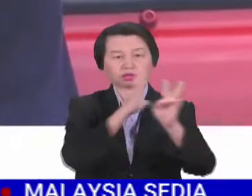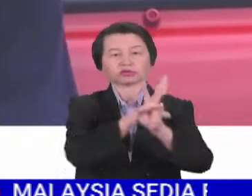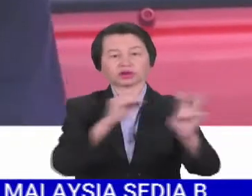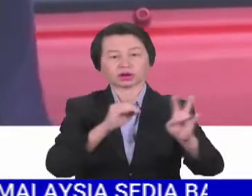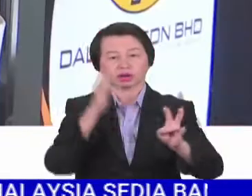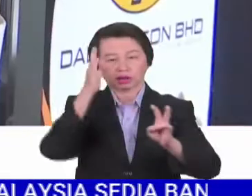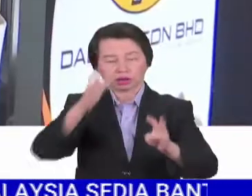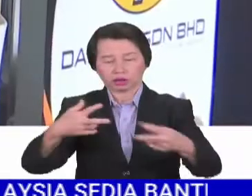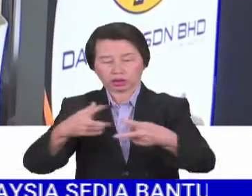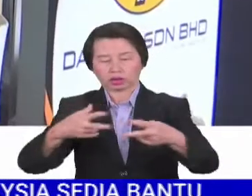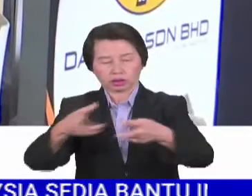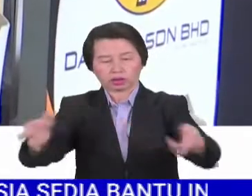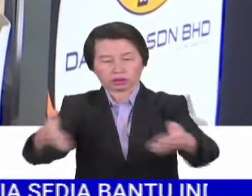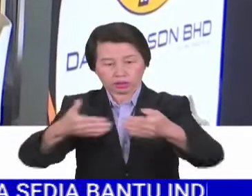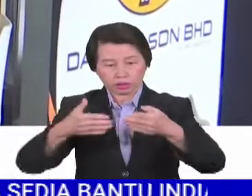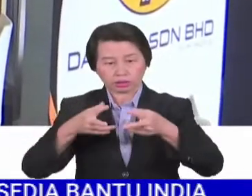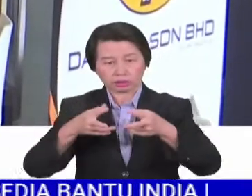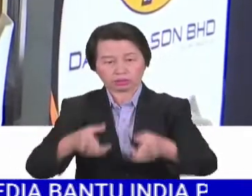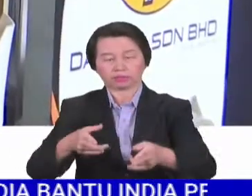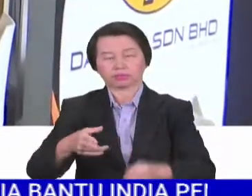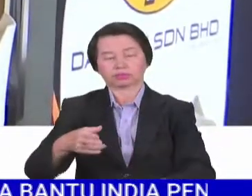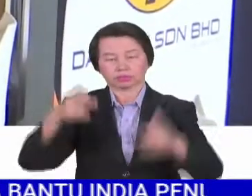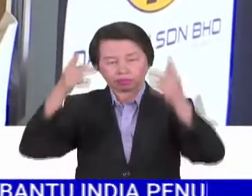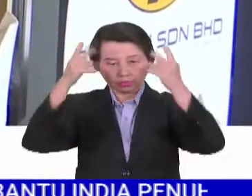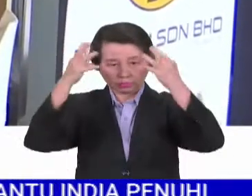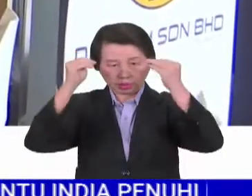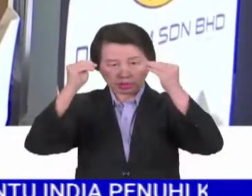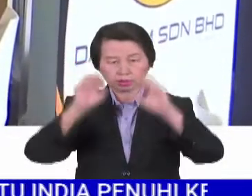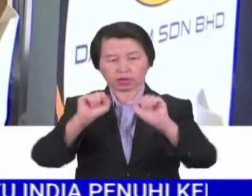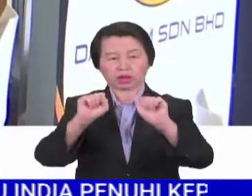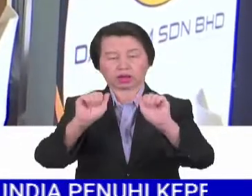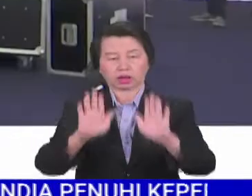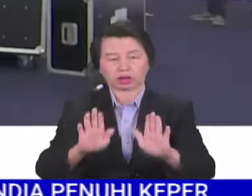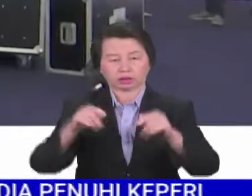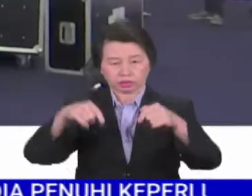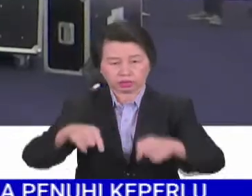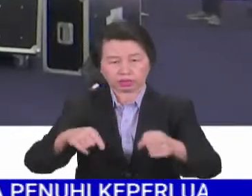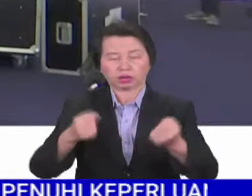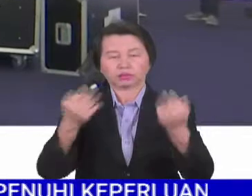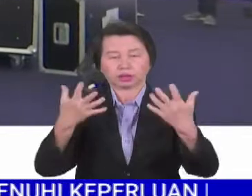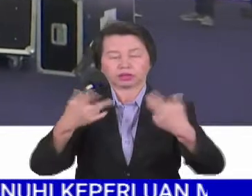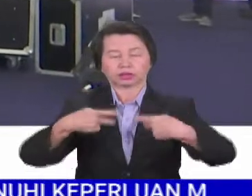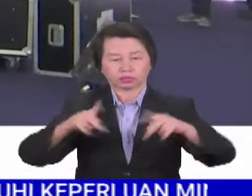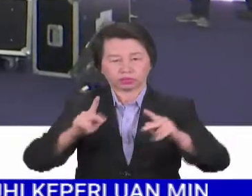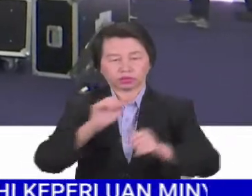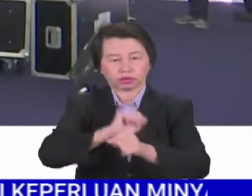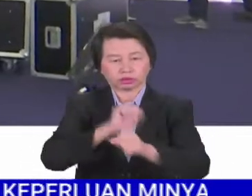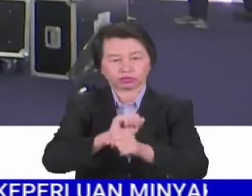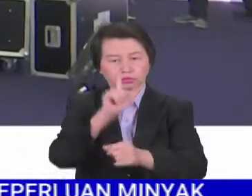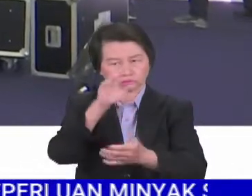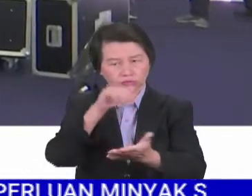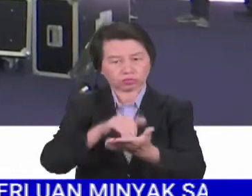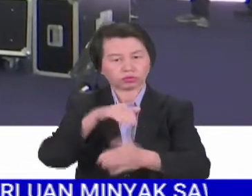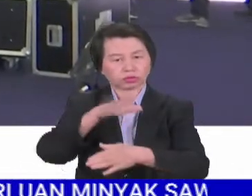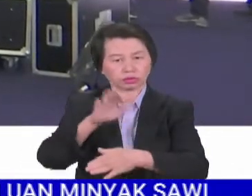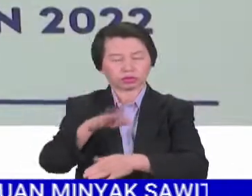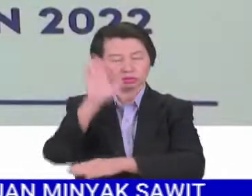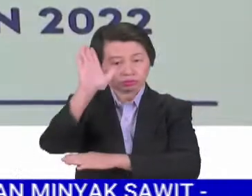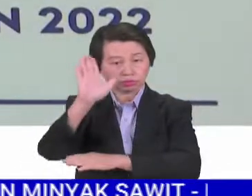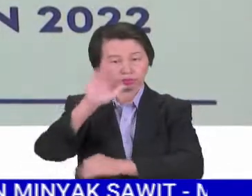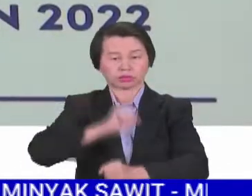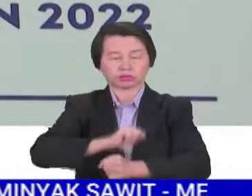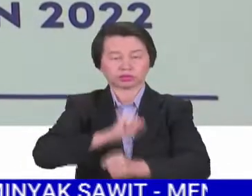Perdana Menteri Dato' Sri Ismail Sabri Yaakob ahad ini. Lebih 1,000 peluang kerja turut ditawarkan menerusi Karnival Kejaya Jamin